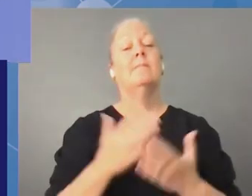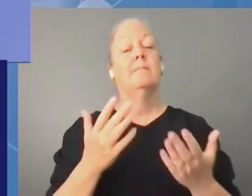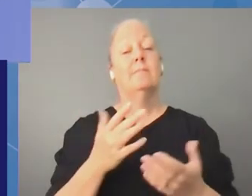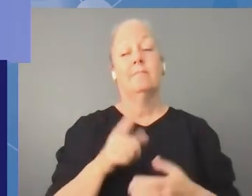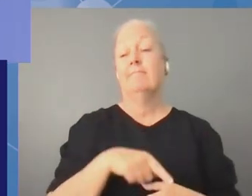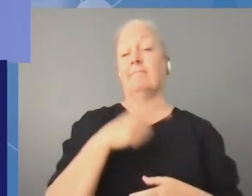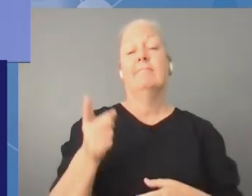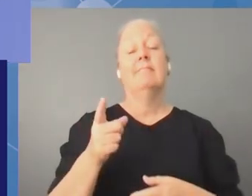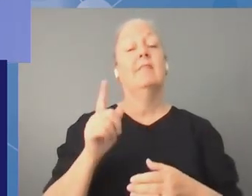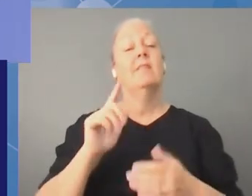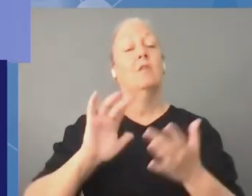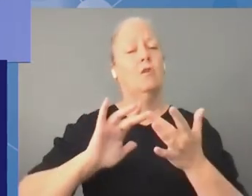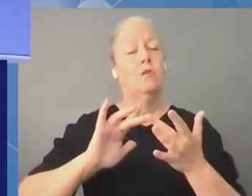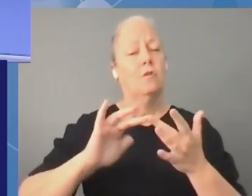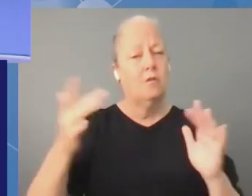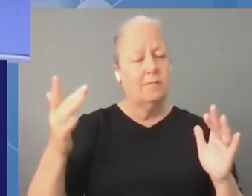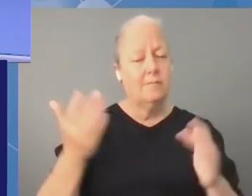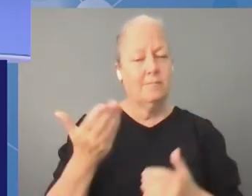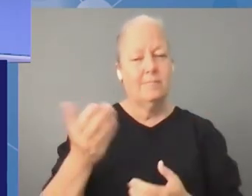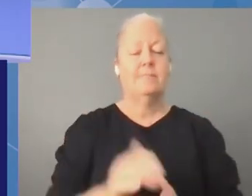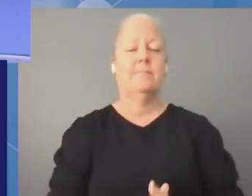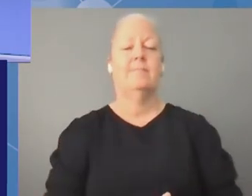的吧，所以也涉及到我们年轻人。